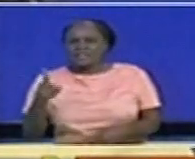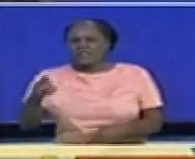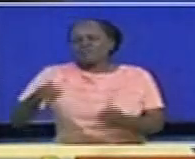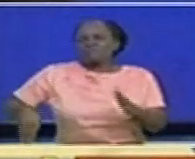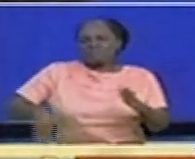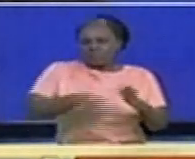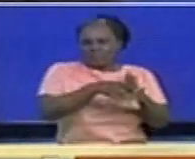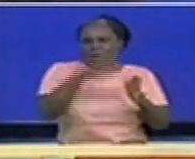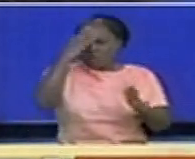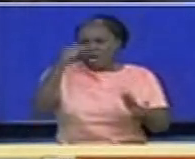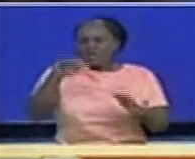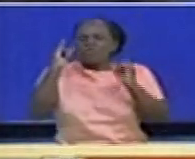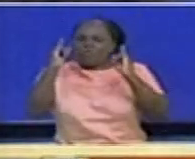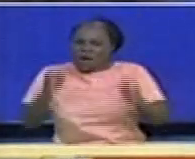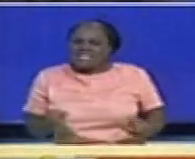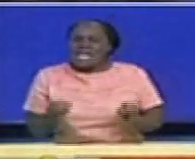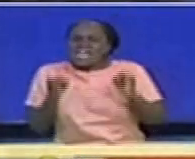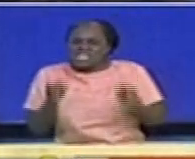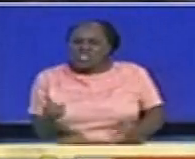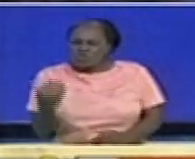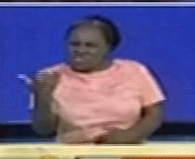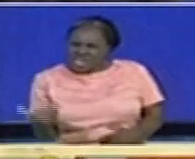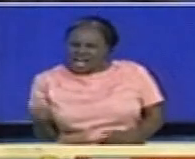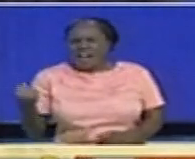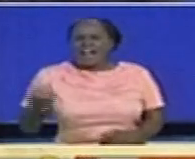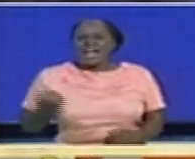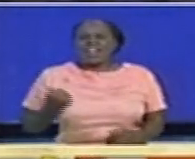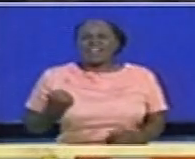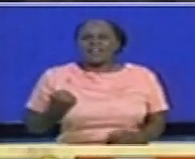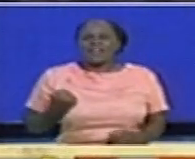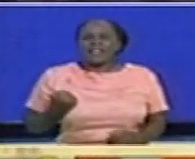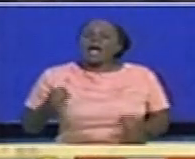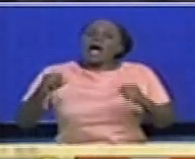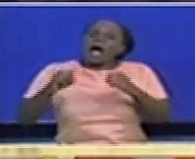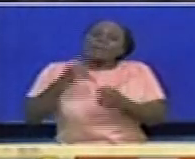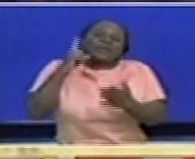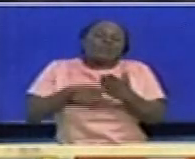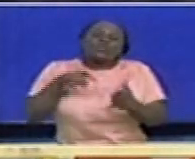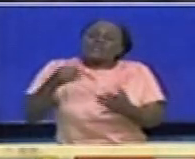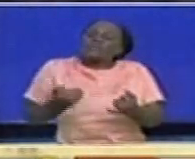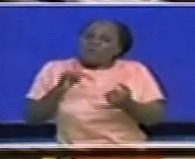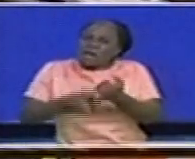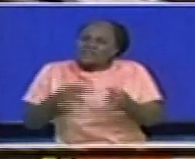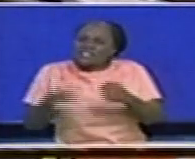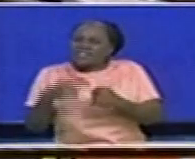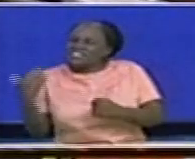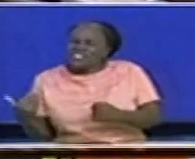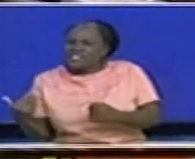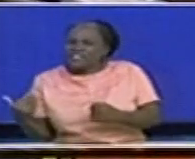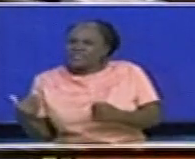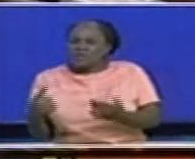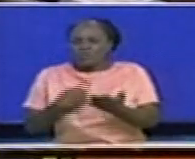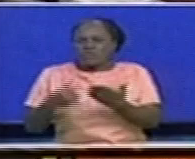them out because you want a new young girl that fits with your status. So what happens to your wife and 7 children? Wiki